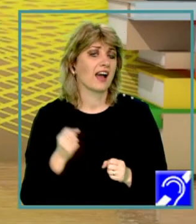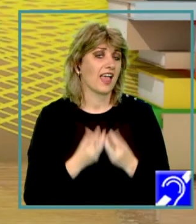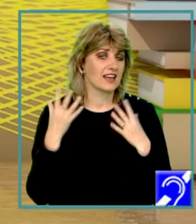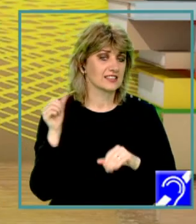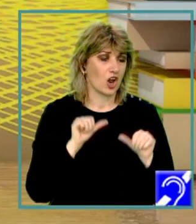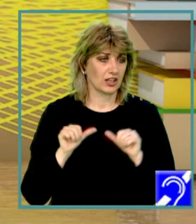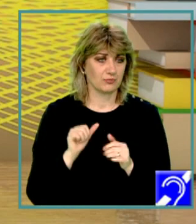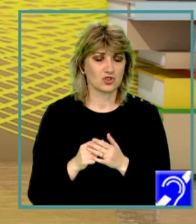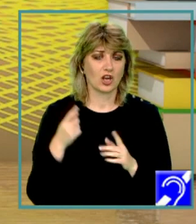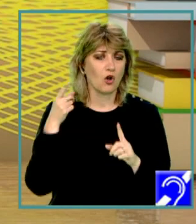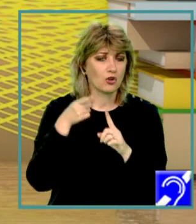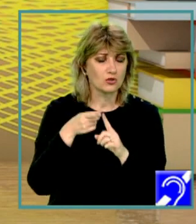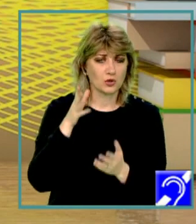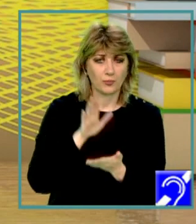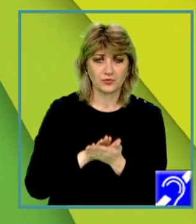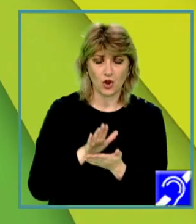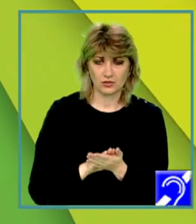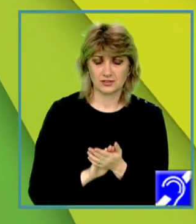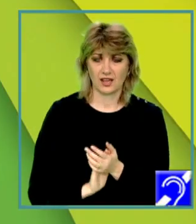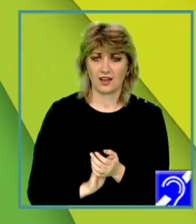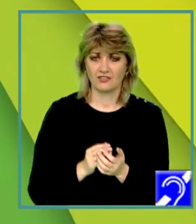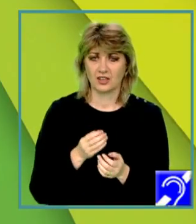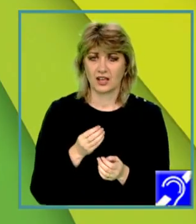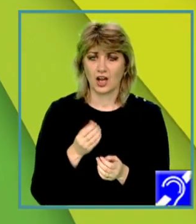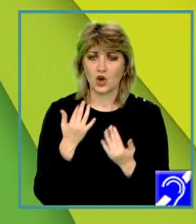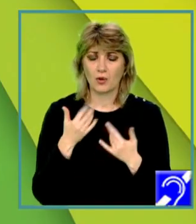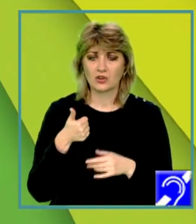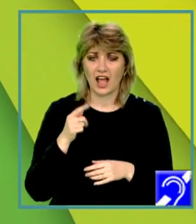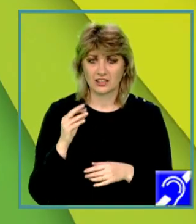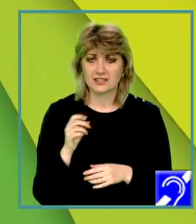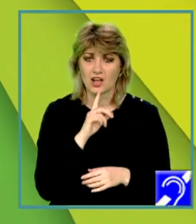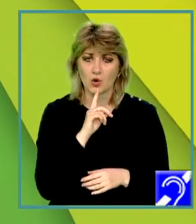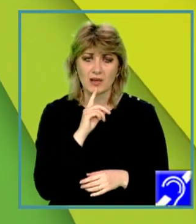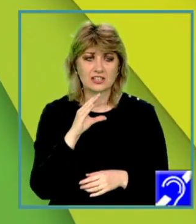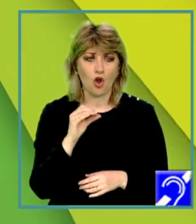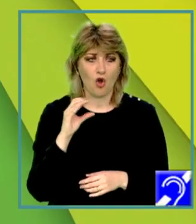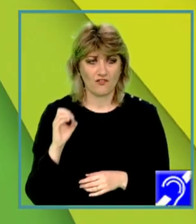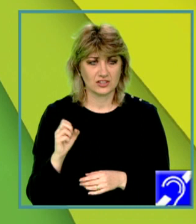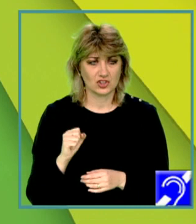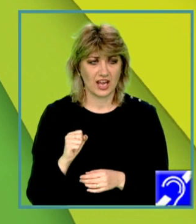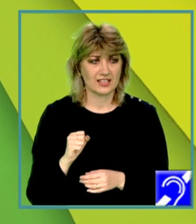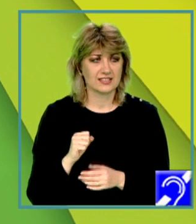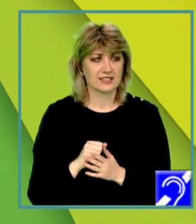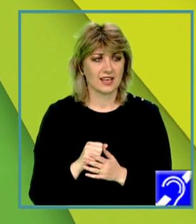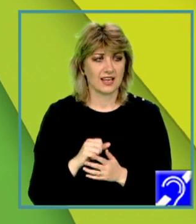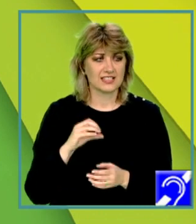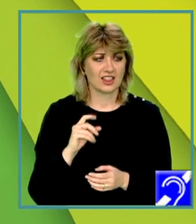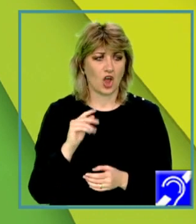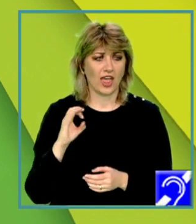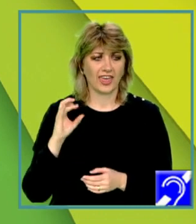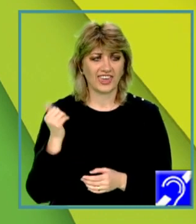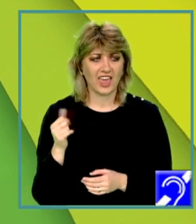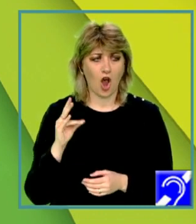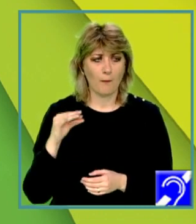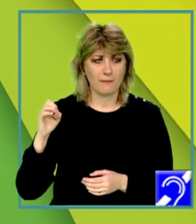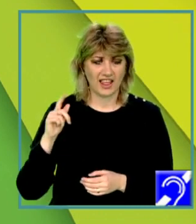în scopul conservării numărului de atomi de același fel se numesc coeficient stoichiometric iar ecuația reacției chimice are o